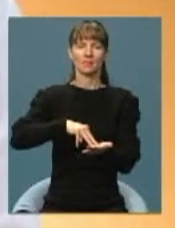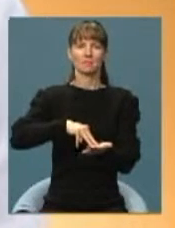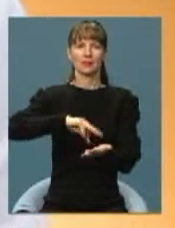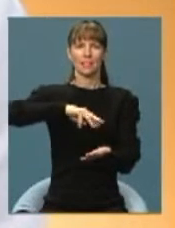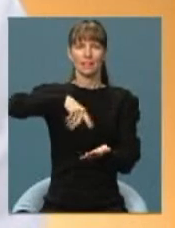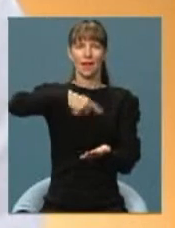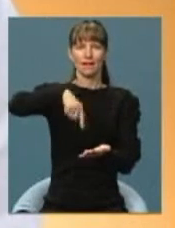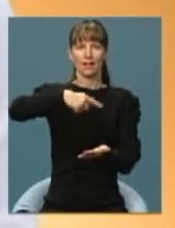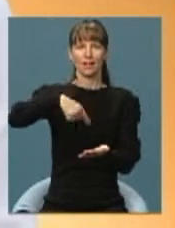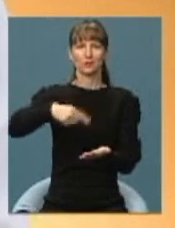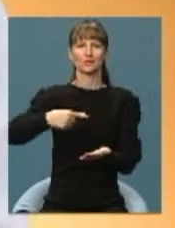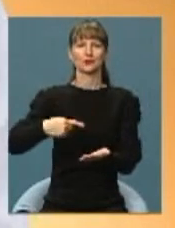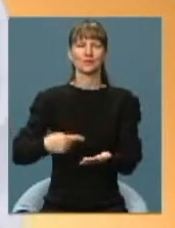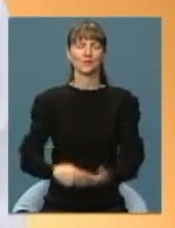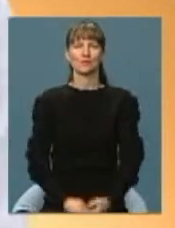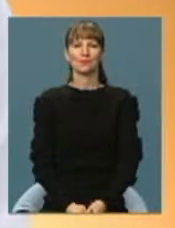наворачивал,